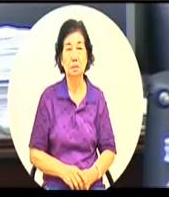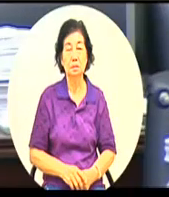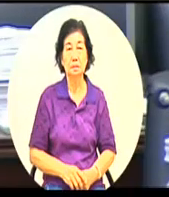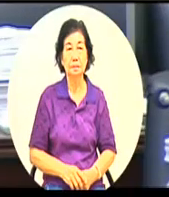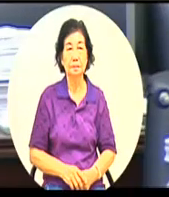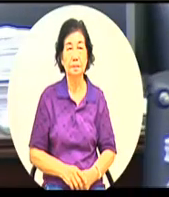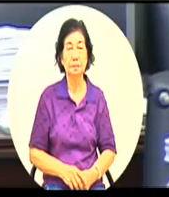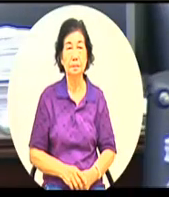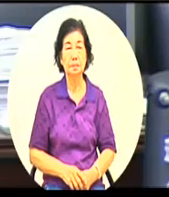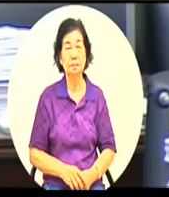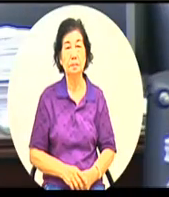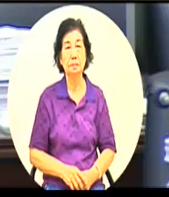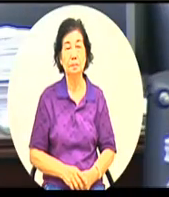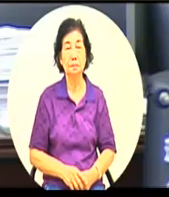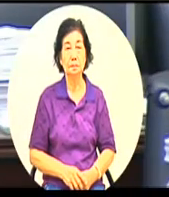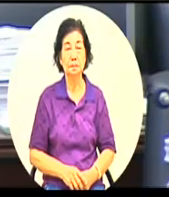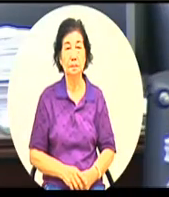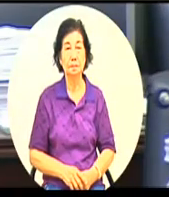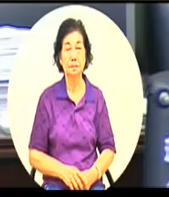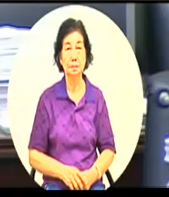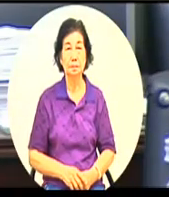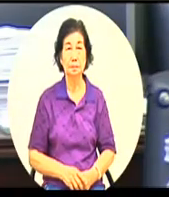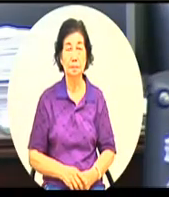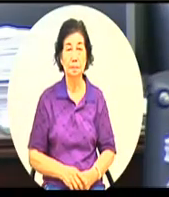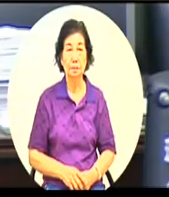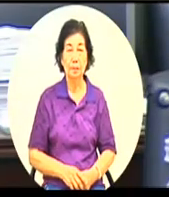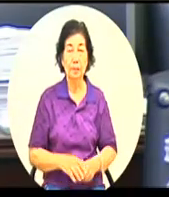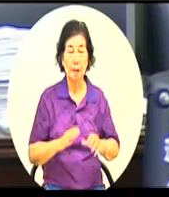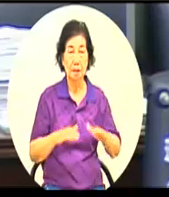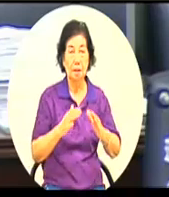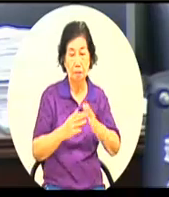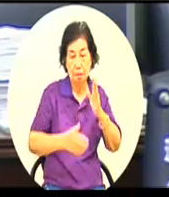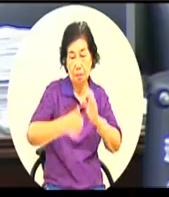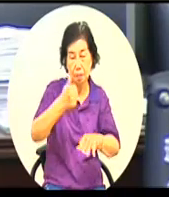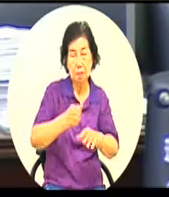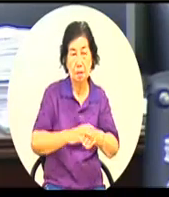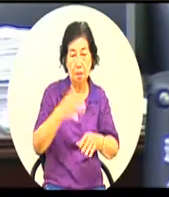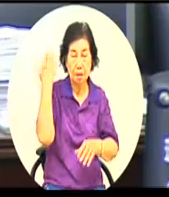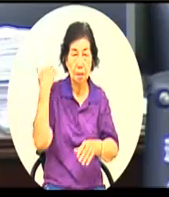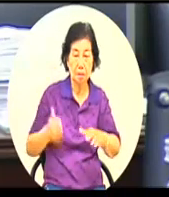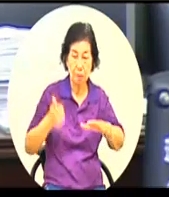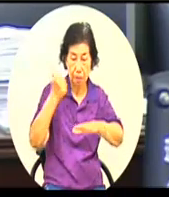长啦吼，啊，你也捌做过劳委会主委啦吼，